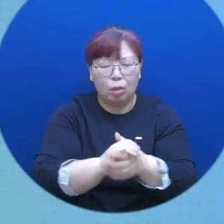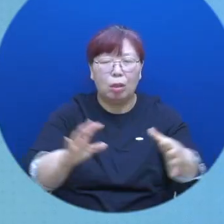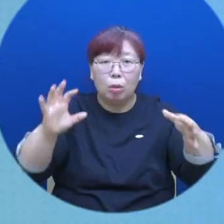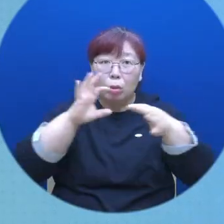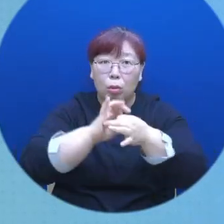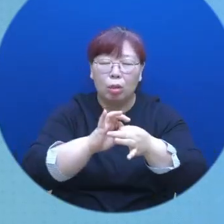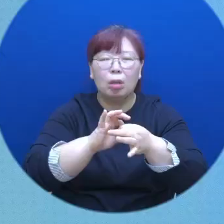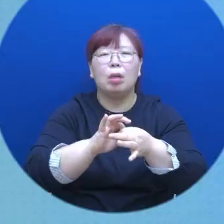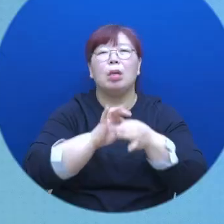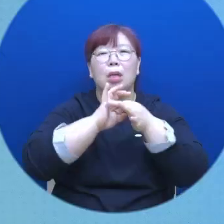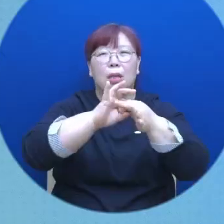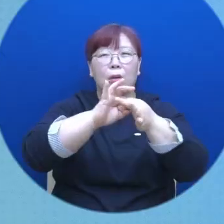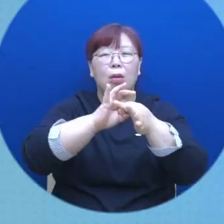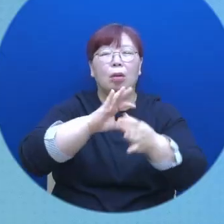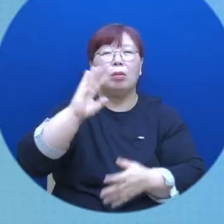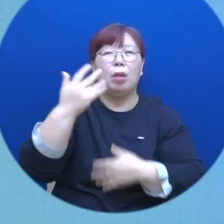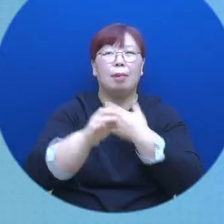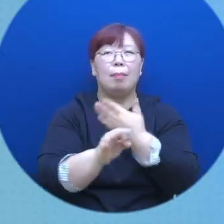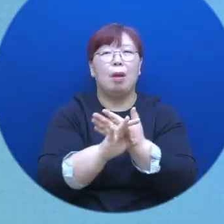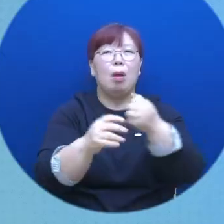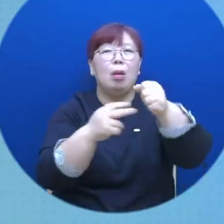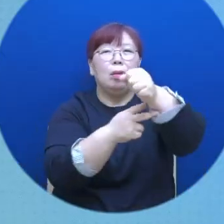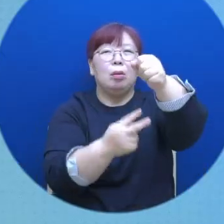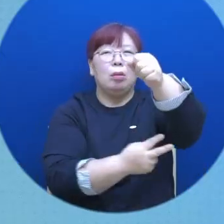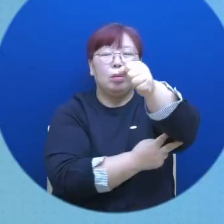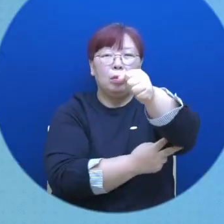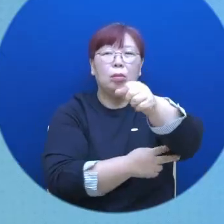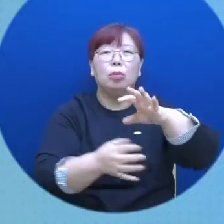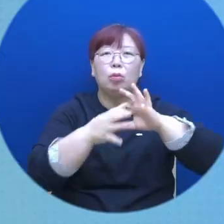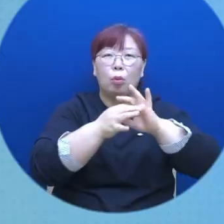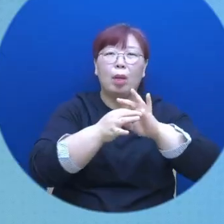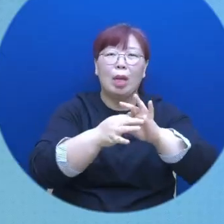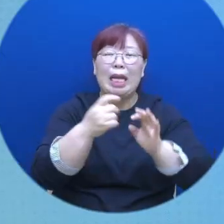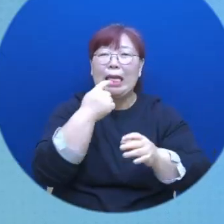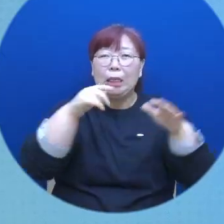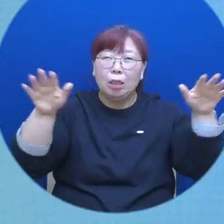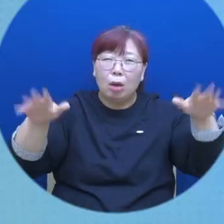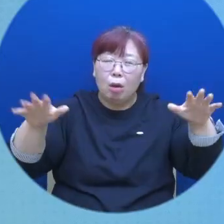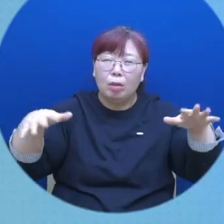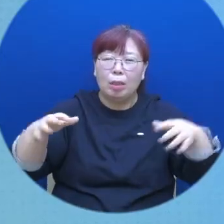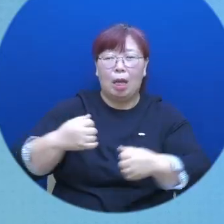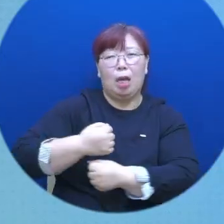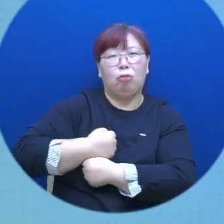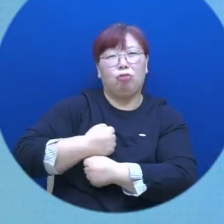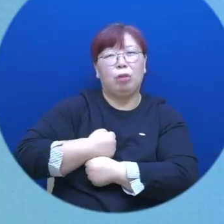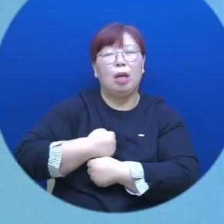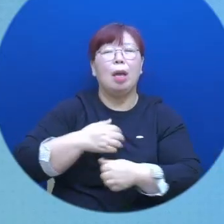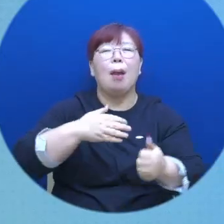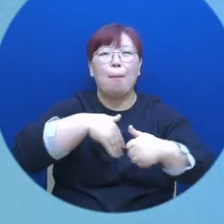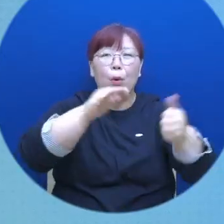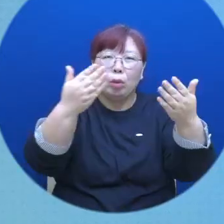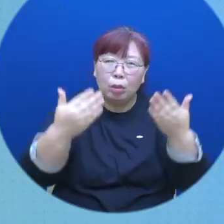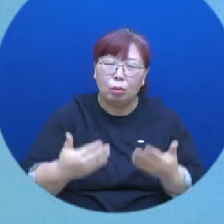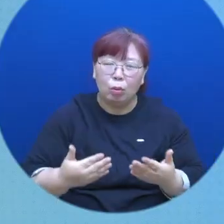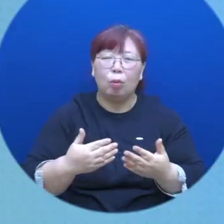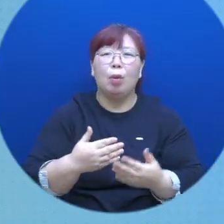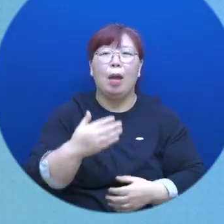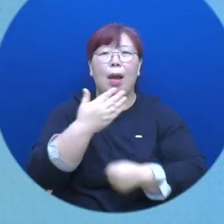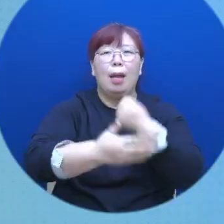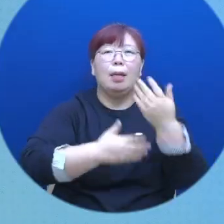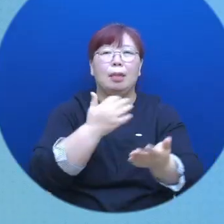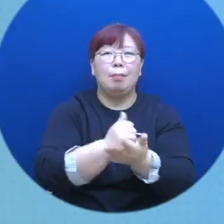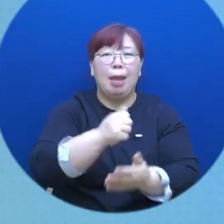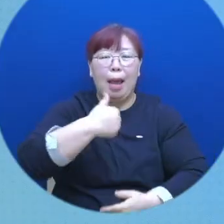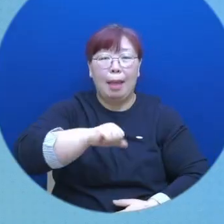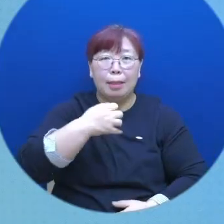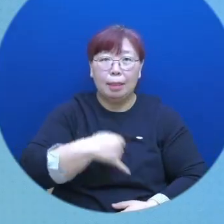이어지면 그 다리를 통하여 천군 천사를 보내요. 그 천군 천사는 하나님의 자녀인 저와 여러분에게